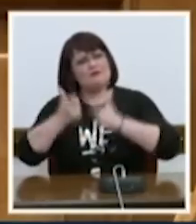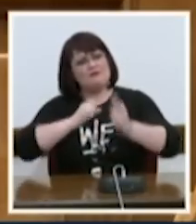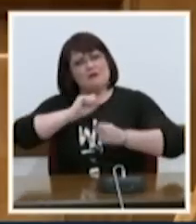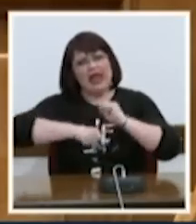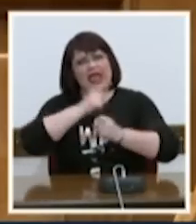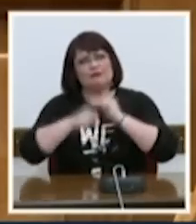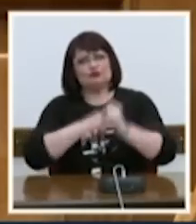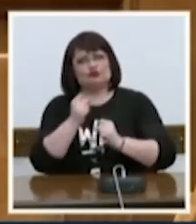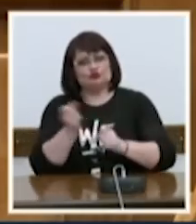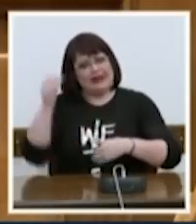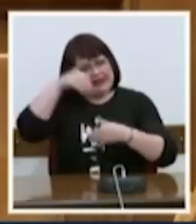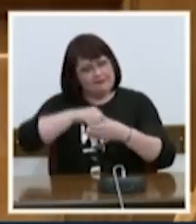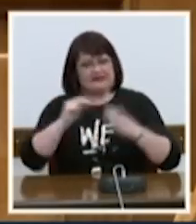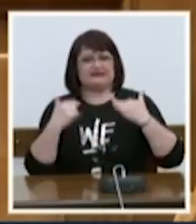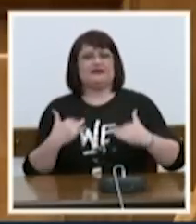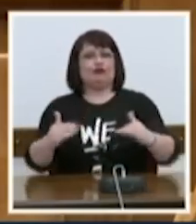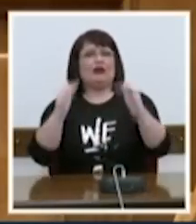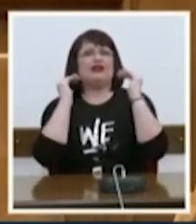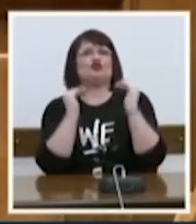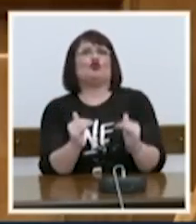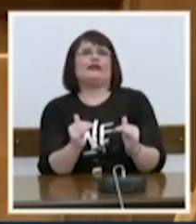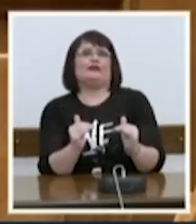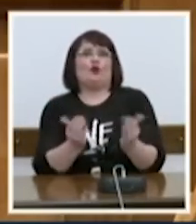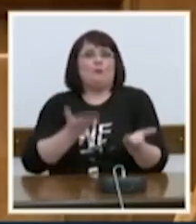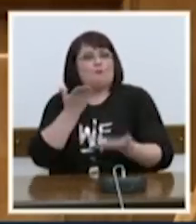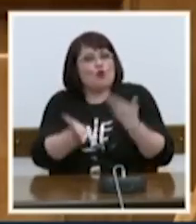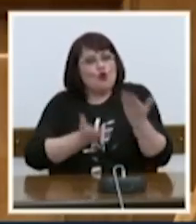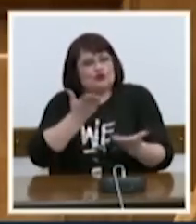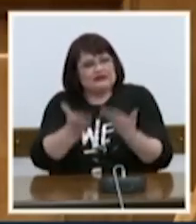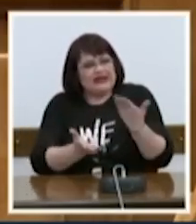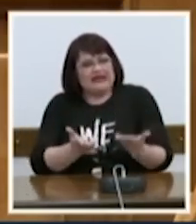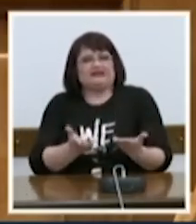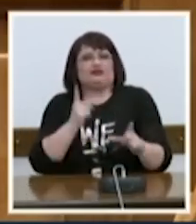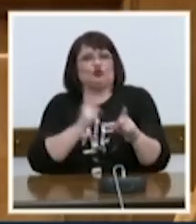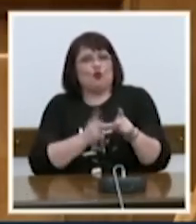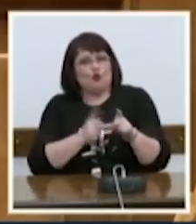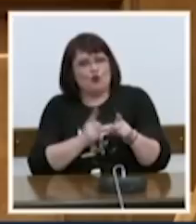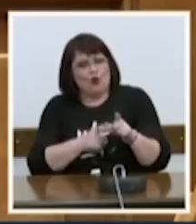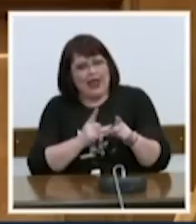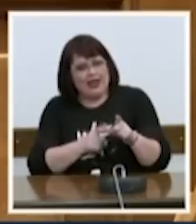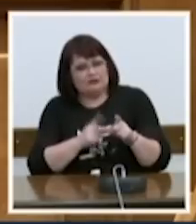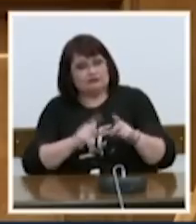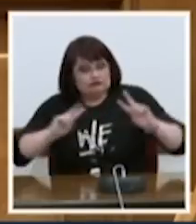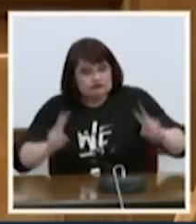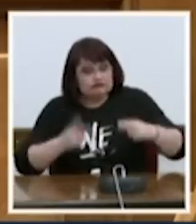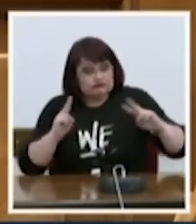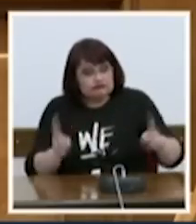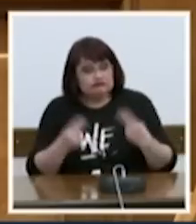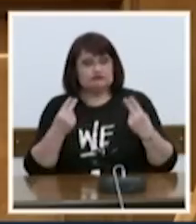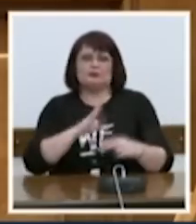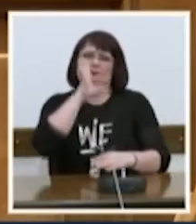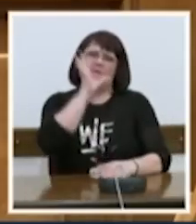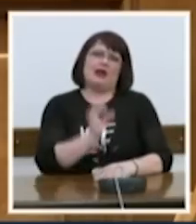μεταφέρουμε και μέσα στη Βουλή με τις προτάσεις που θα καταθέτουμε, ενώ θα αποκαλύπτουμε και τον